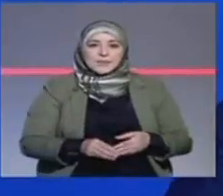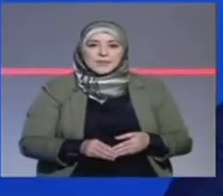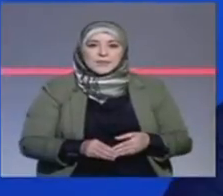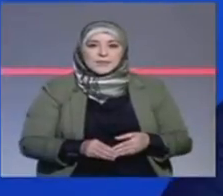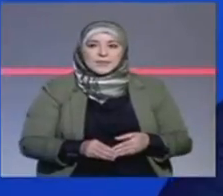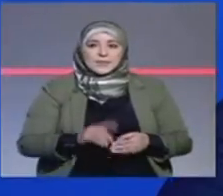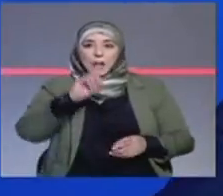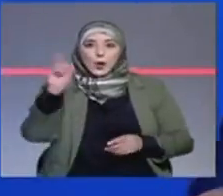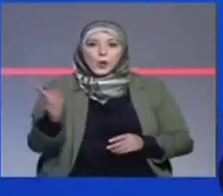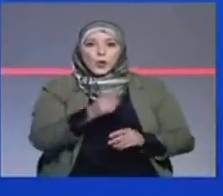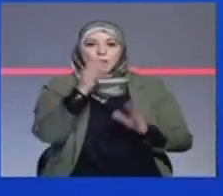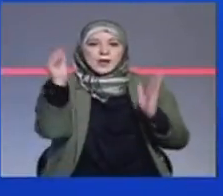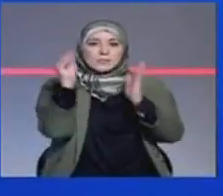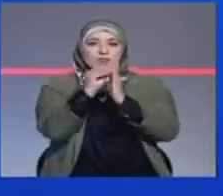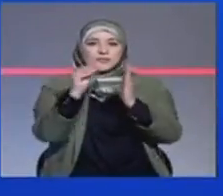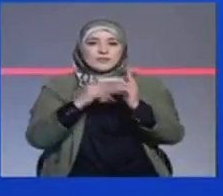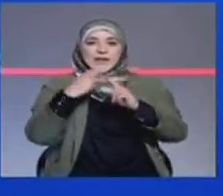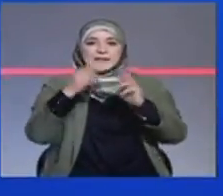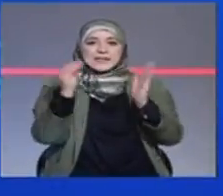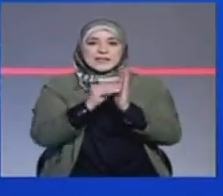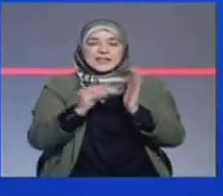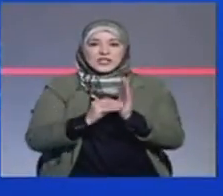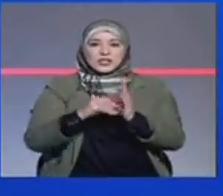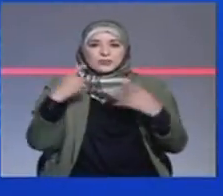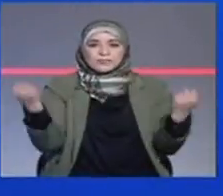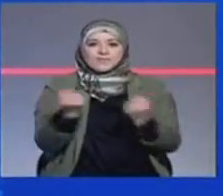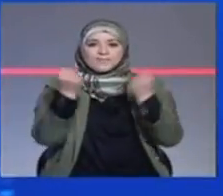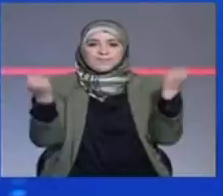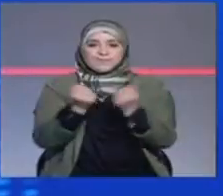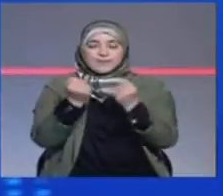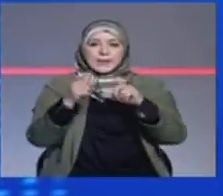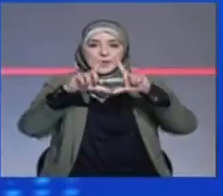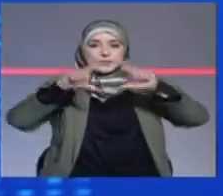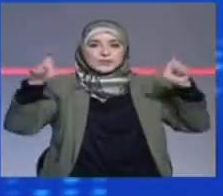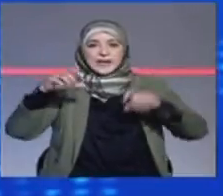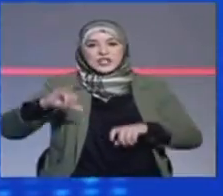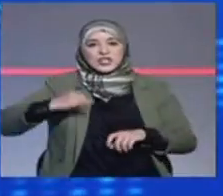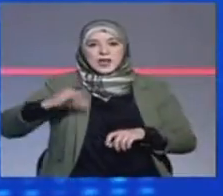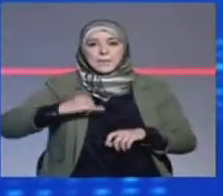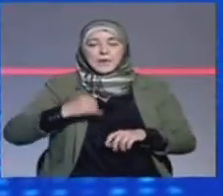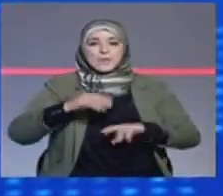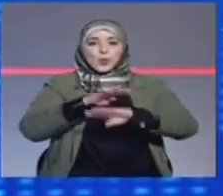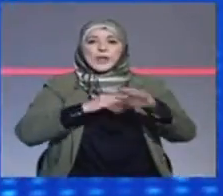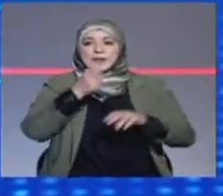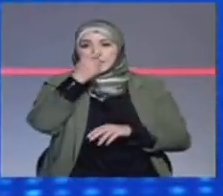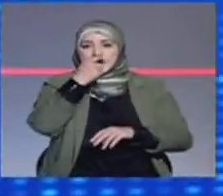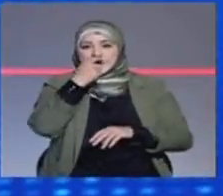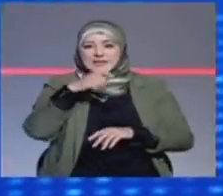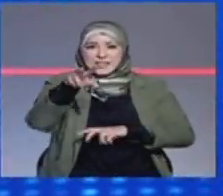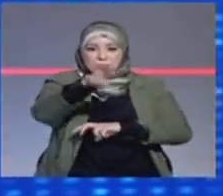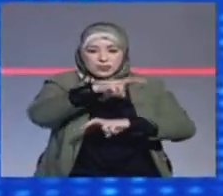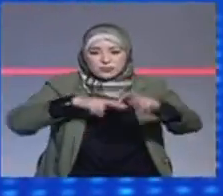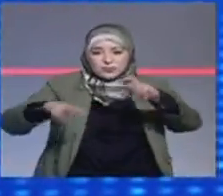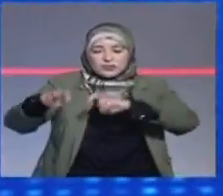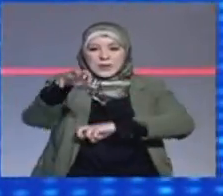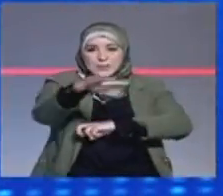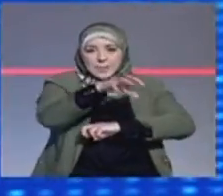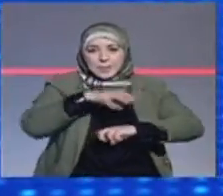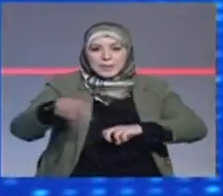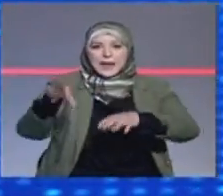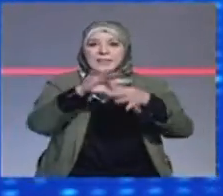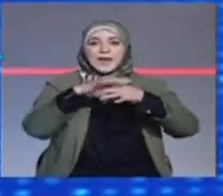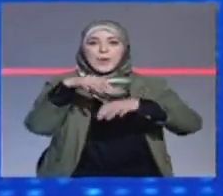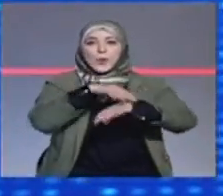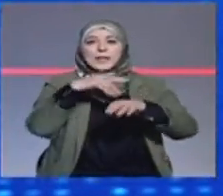الكلنا نسجلوا نمنعوا شعار حمله شباب من ولاية المنسير ليجوب عددا من الأحياء تابعة لهذه